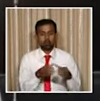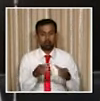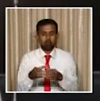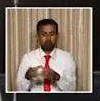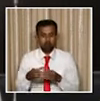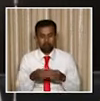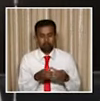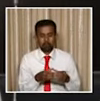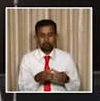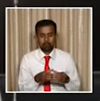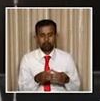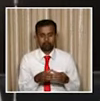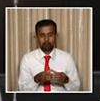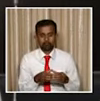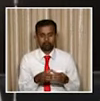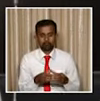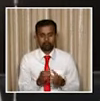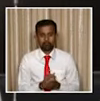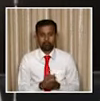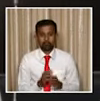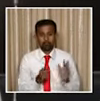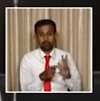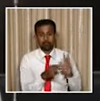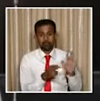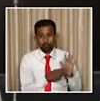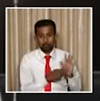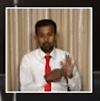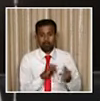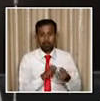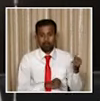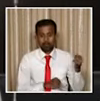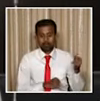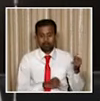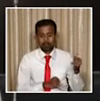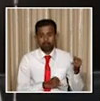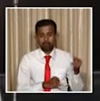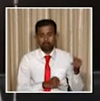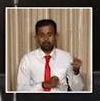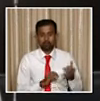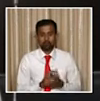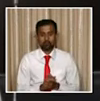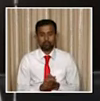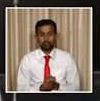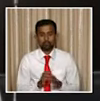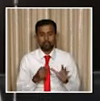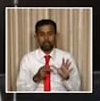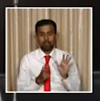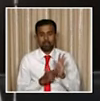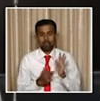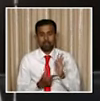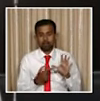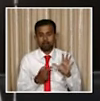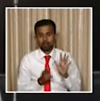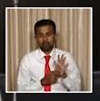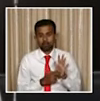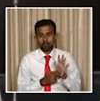பேர் கையொப்பமிட்டு இருக்கிறார்கள். அதாவது ஐநாவுடைய செயலாளர் நாயகம் அவர் மிஸ்டர் அண்டனியோ குட்ரஸ் அவர்களுக்கு